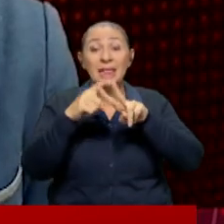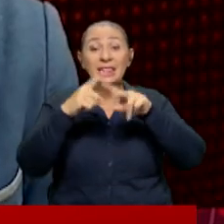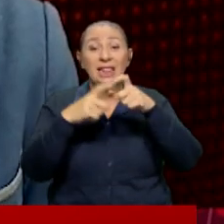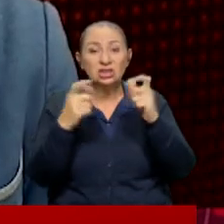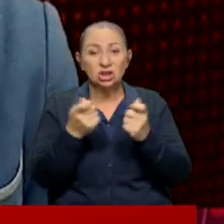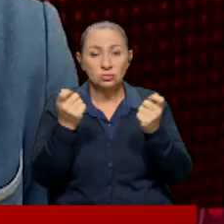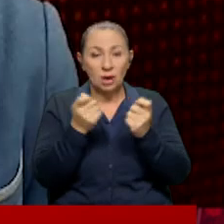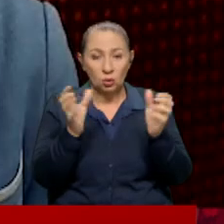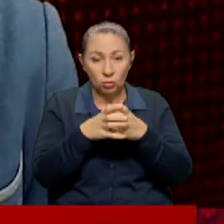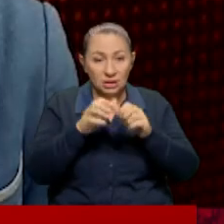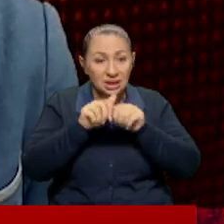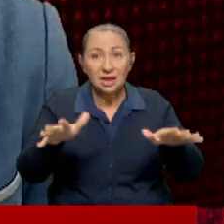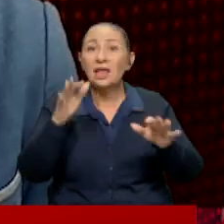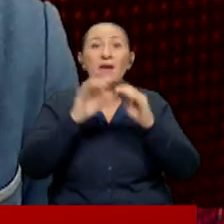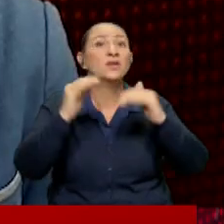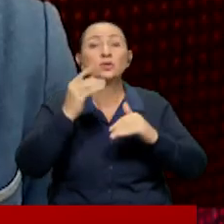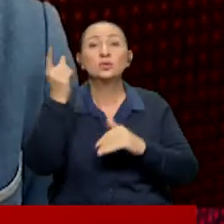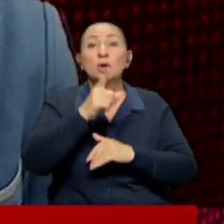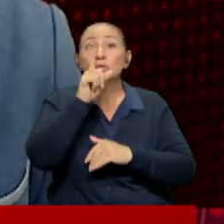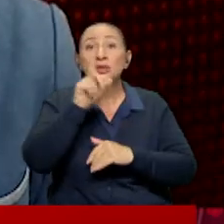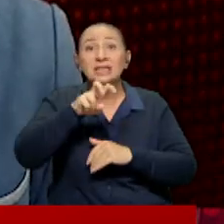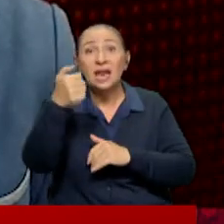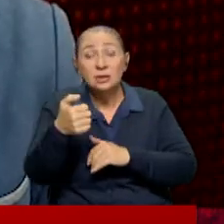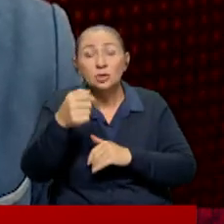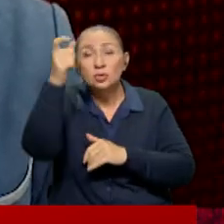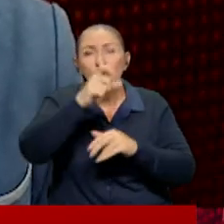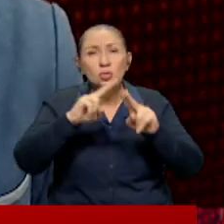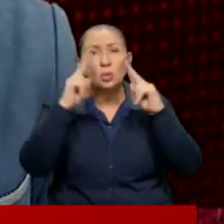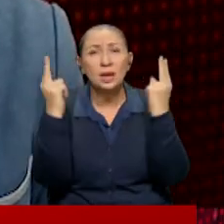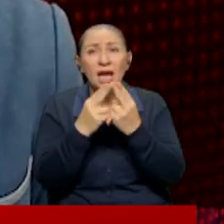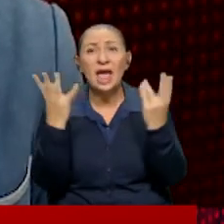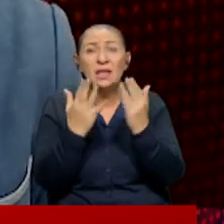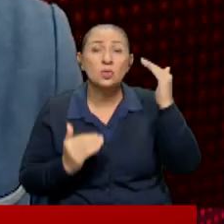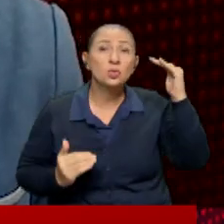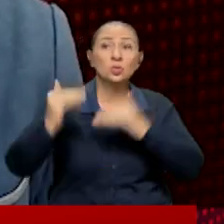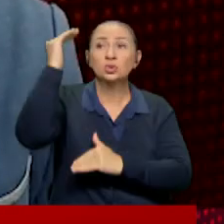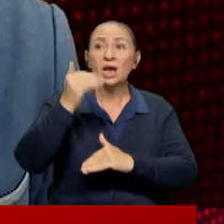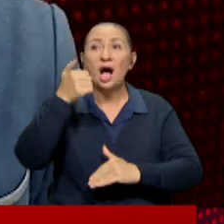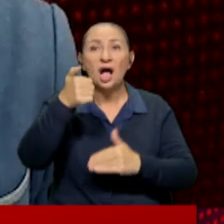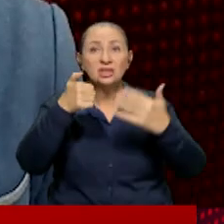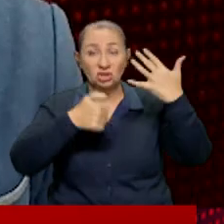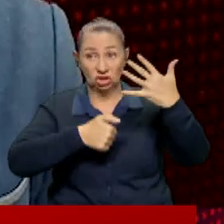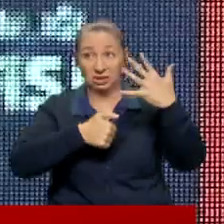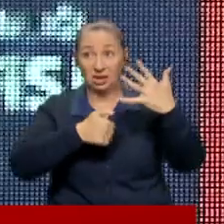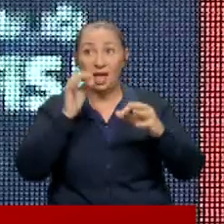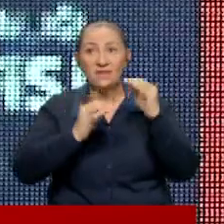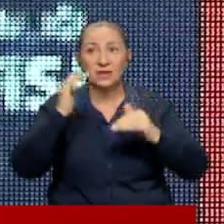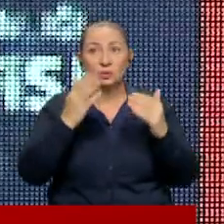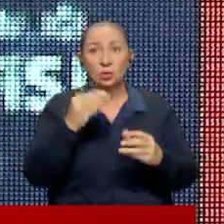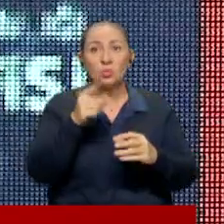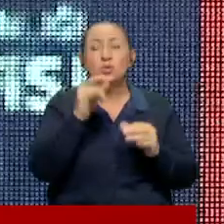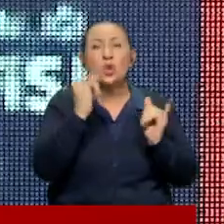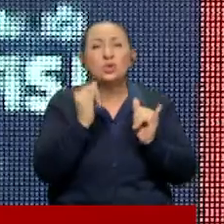grubunun yayınladığı enflasyon %186 düzeyinde. Türkiye dünyadaki en yüksek 6. enflasyona sahip oldu. Bu